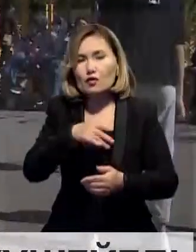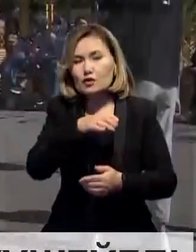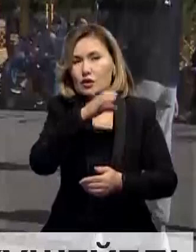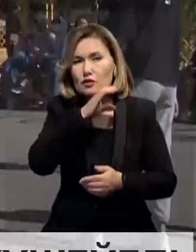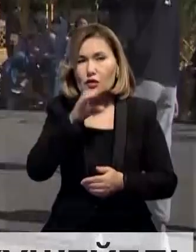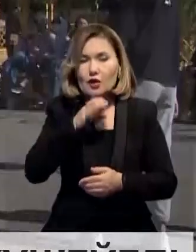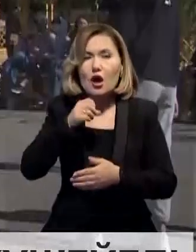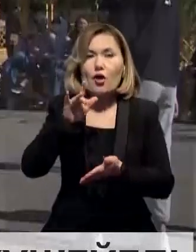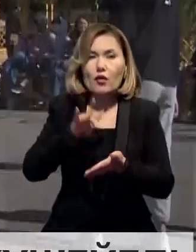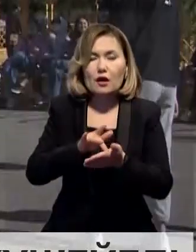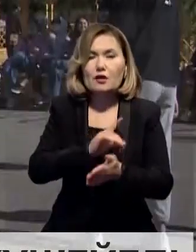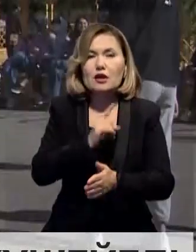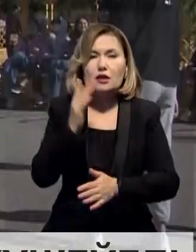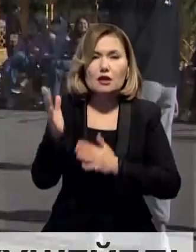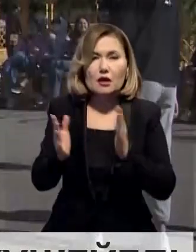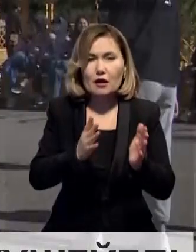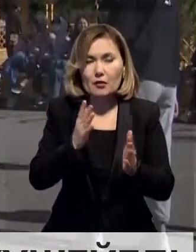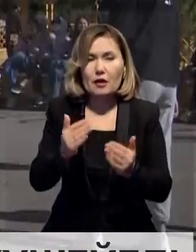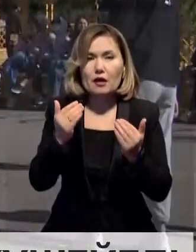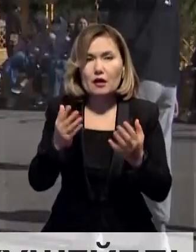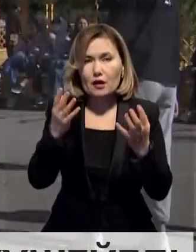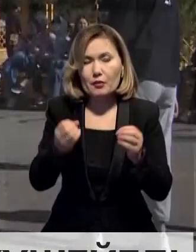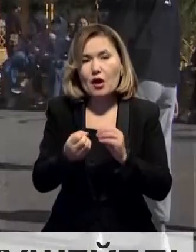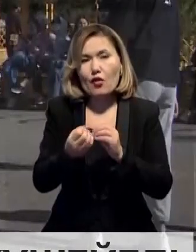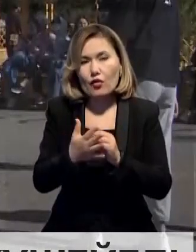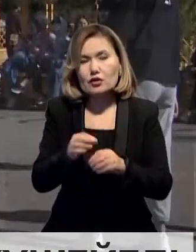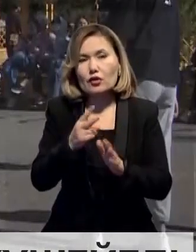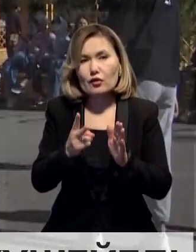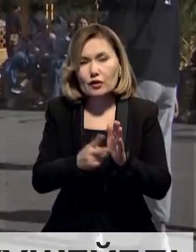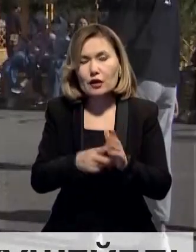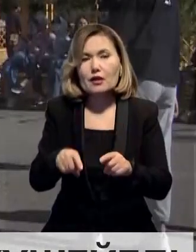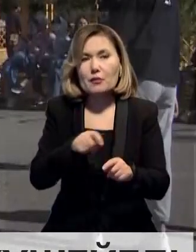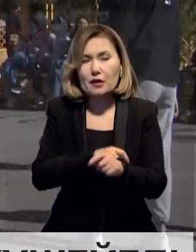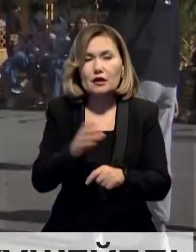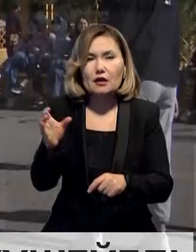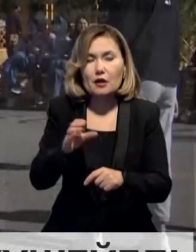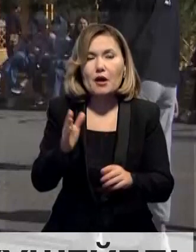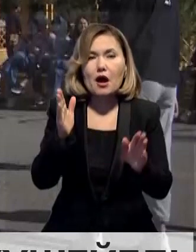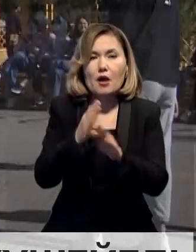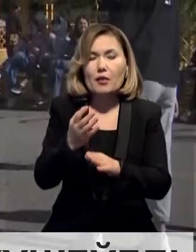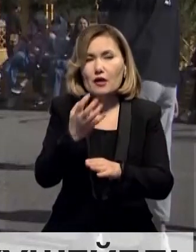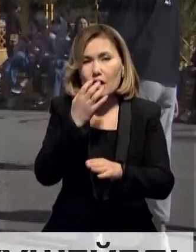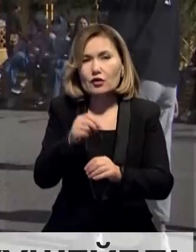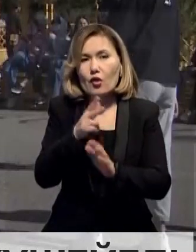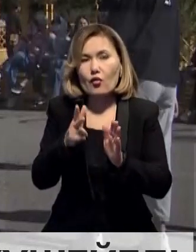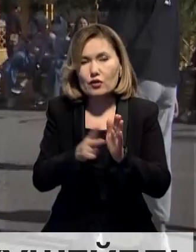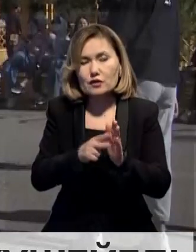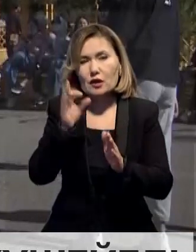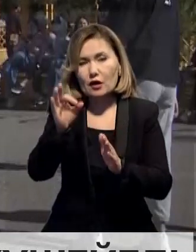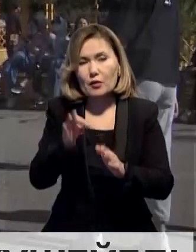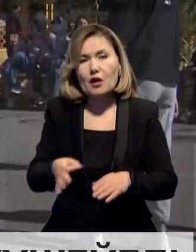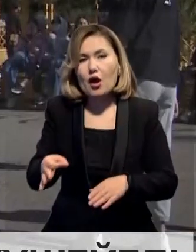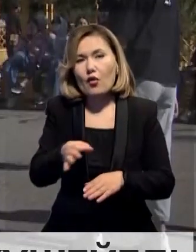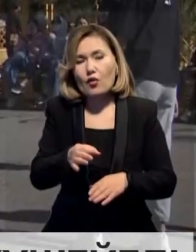батысында орталығында желдің екпіні қазіргі сәтте 15-17 метр секунд, ал ауа температурасы 18 градустан